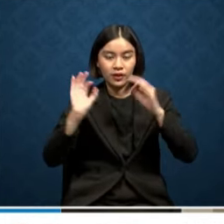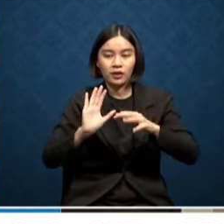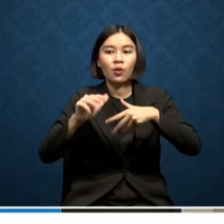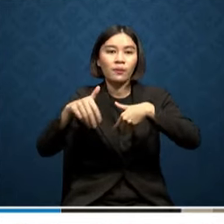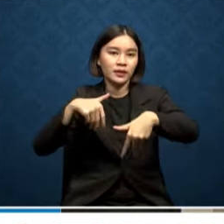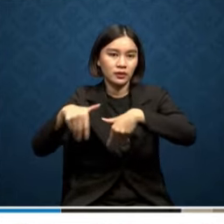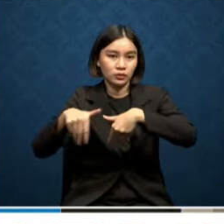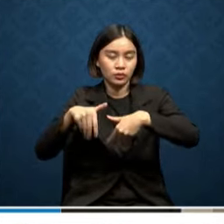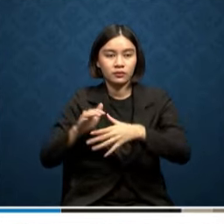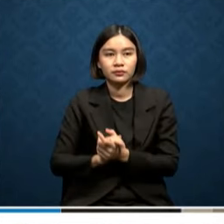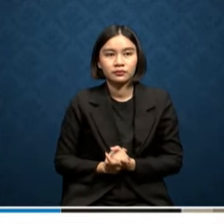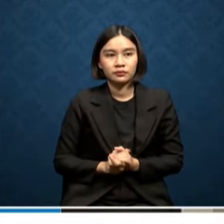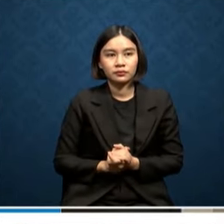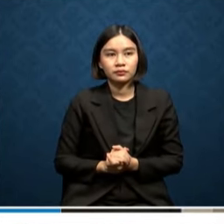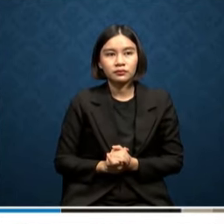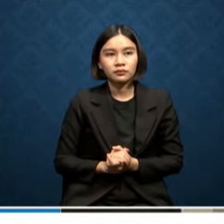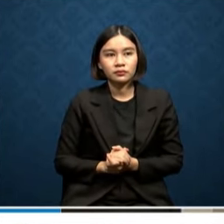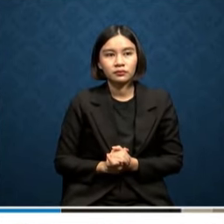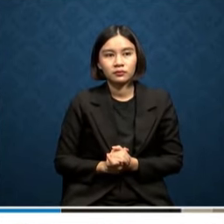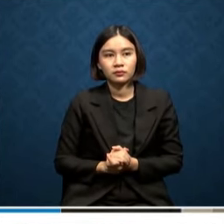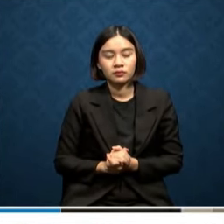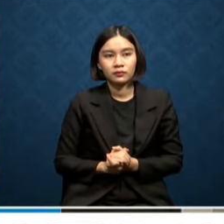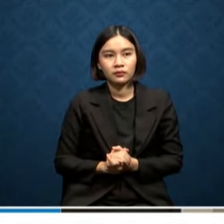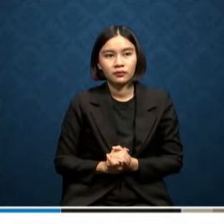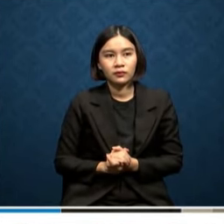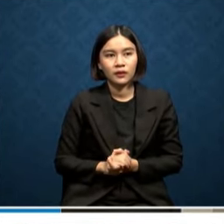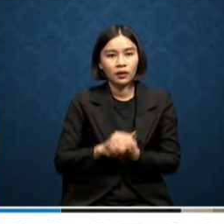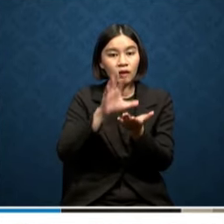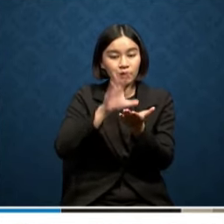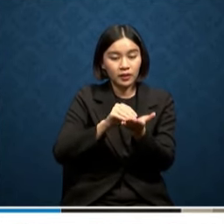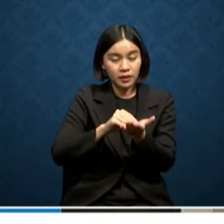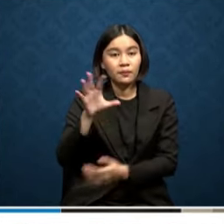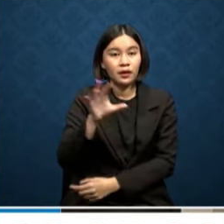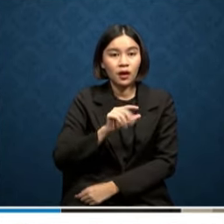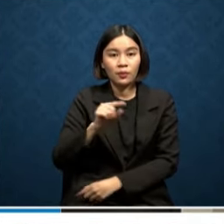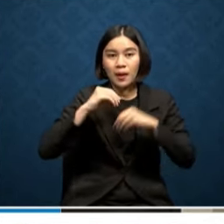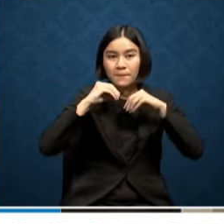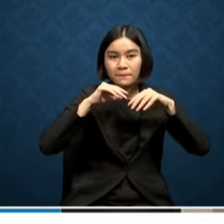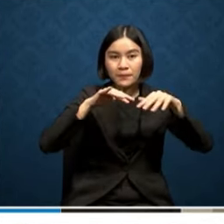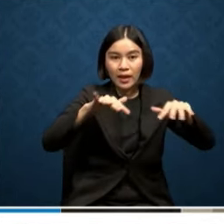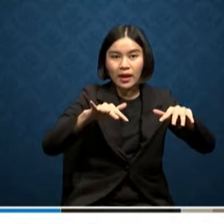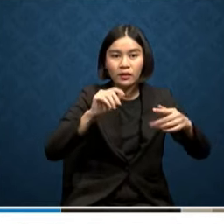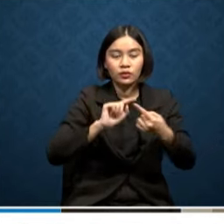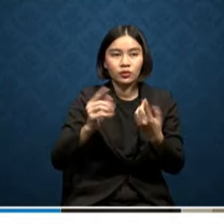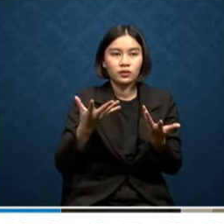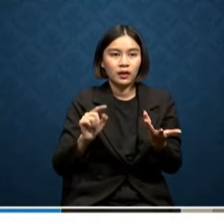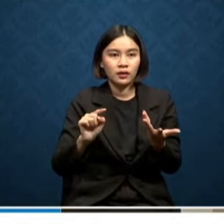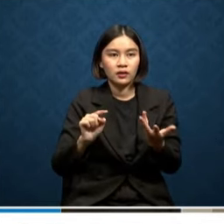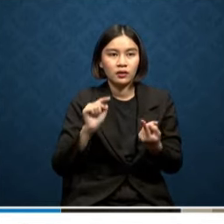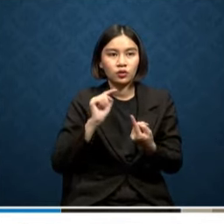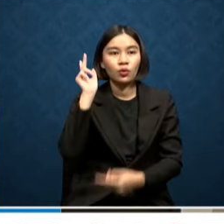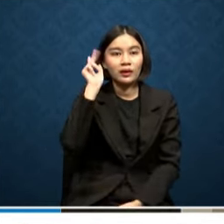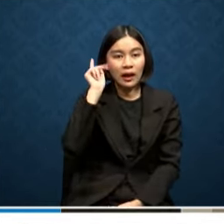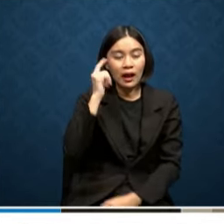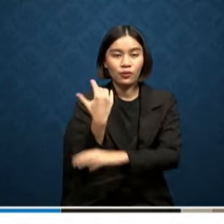นด้วยในส่วนของข้อมูลที่ถูกนำไปเผยแพร่ทั้งในภาคข่า